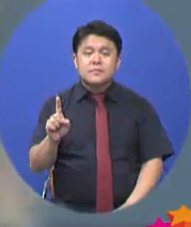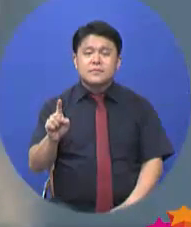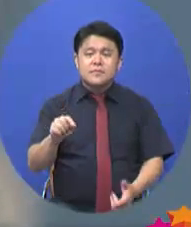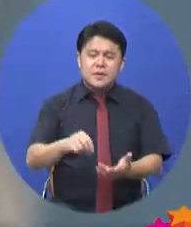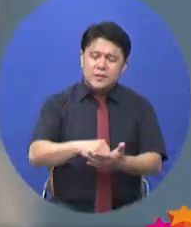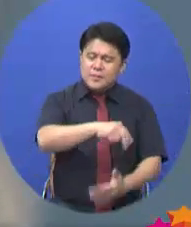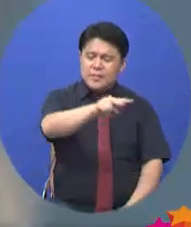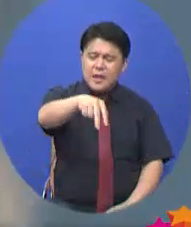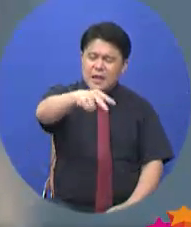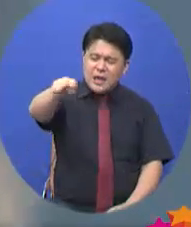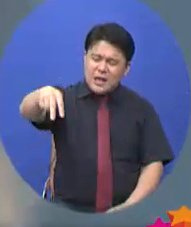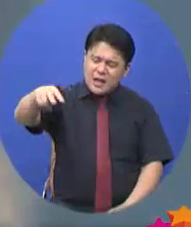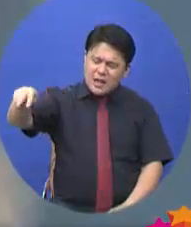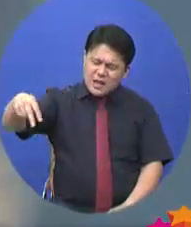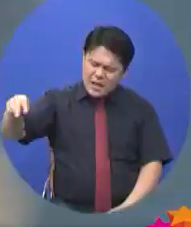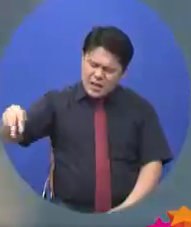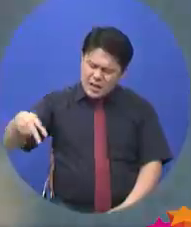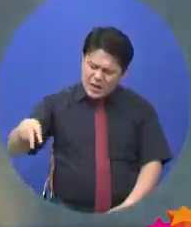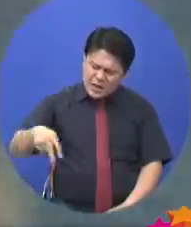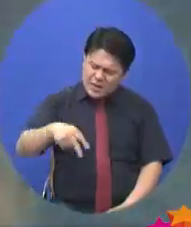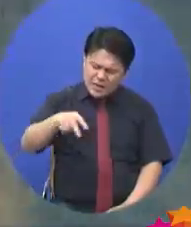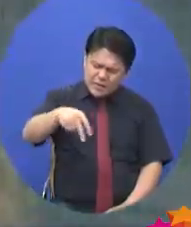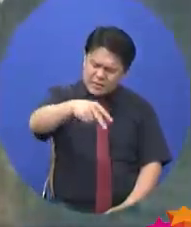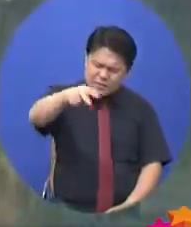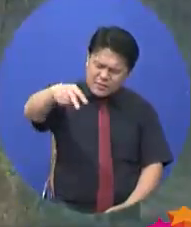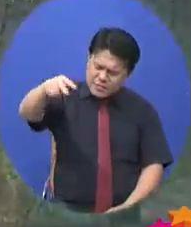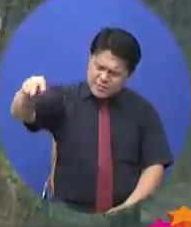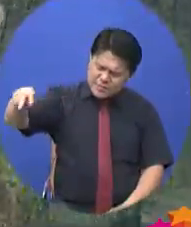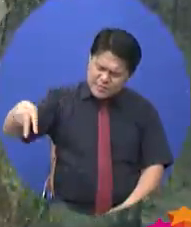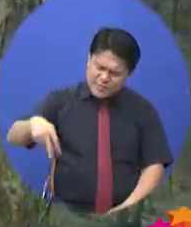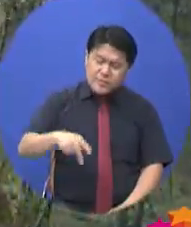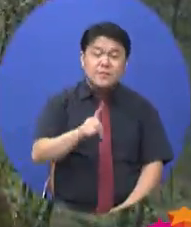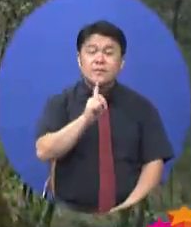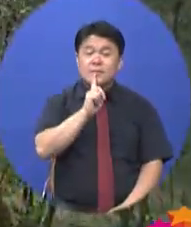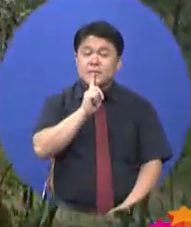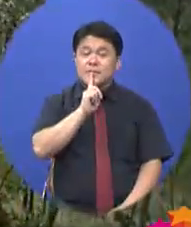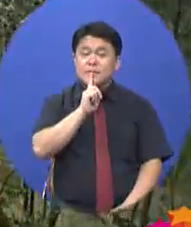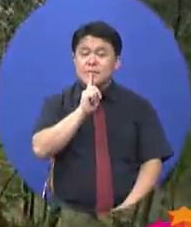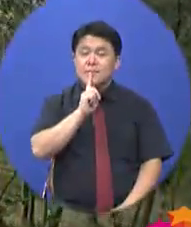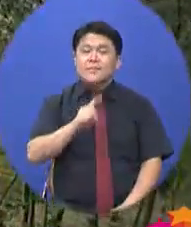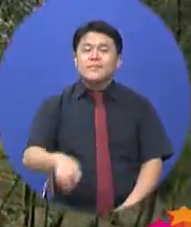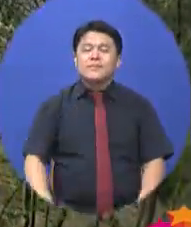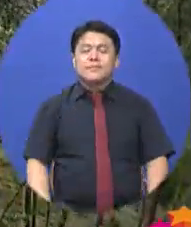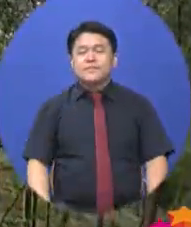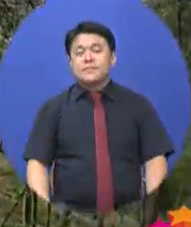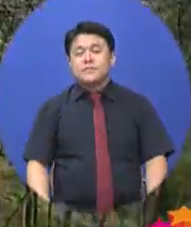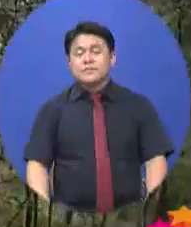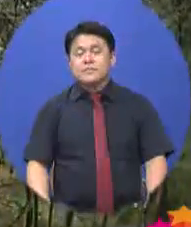그러면 당황이라고